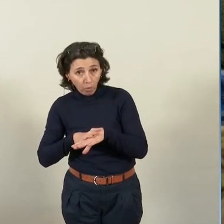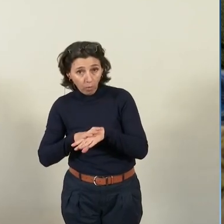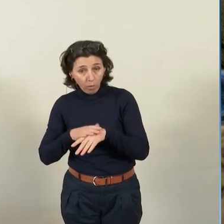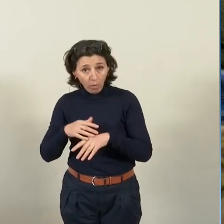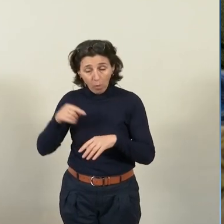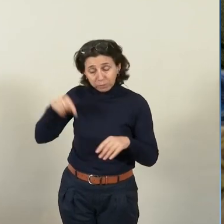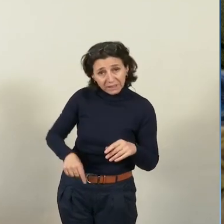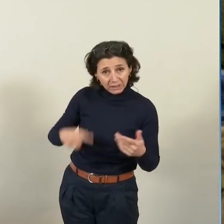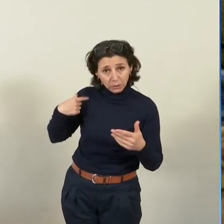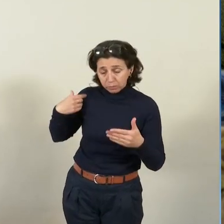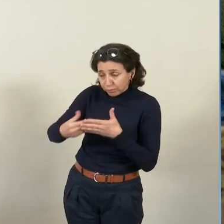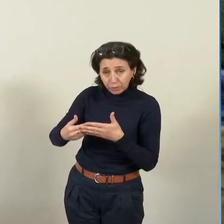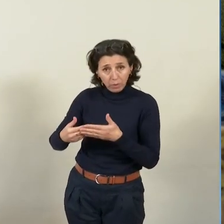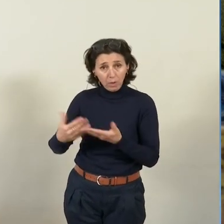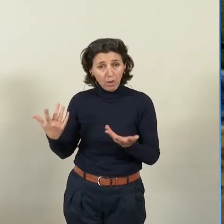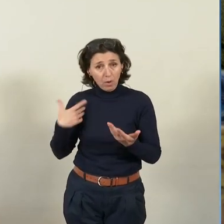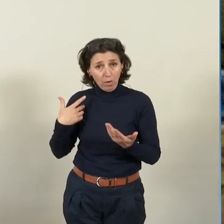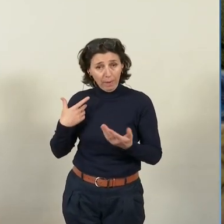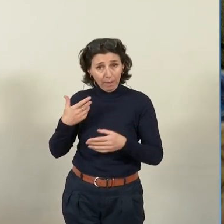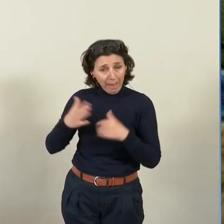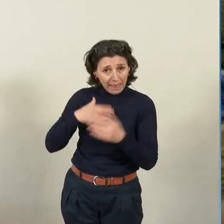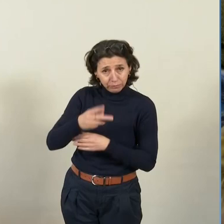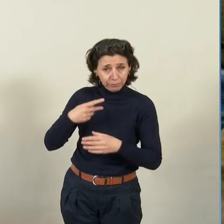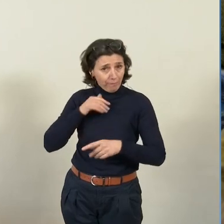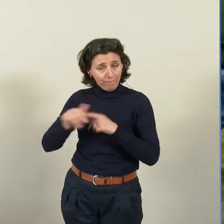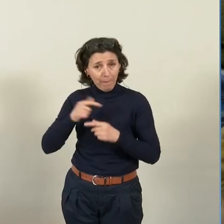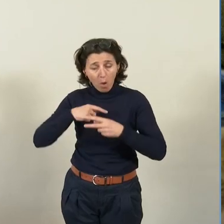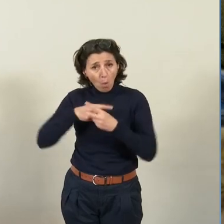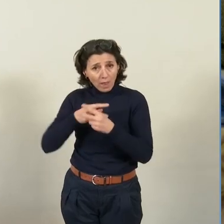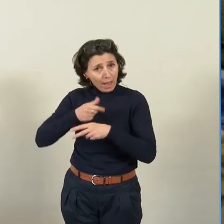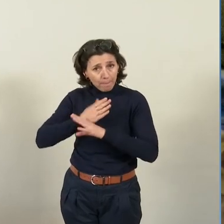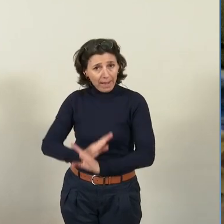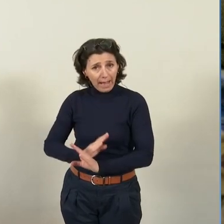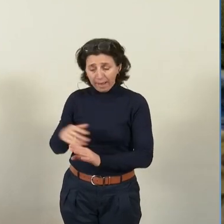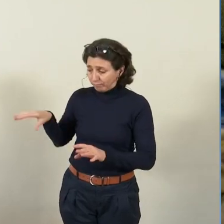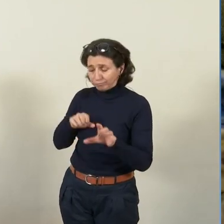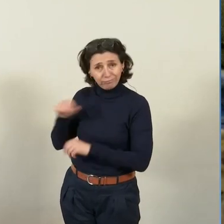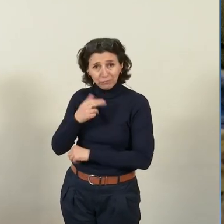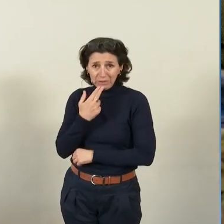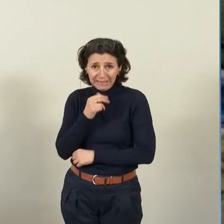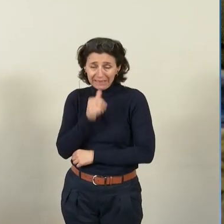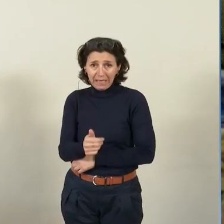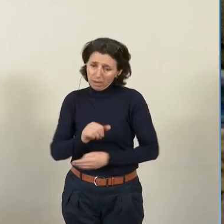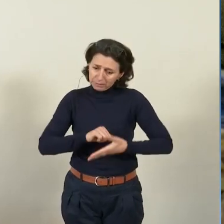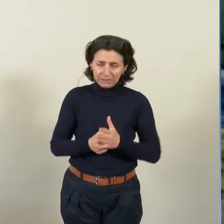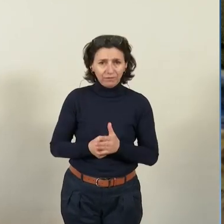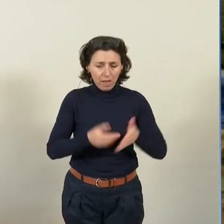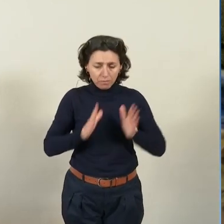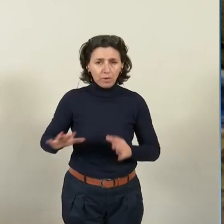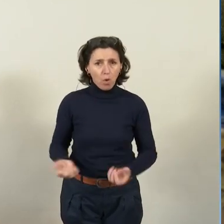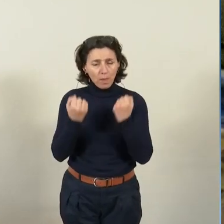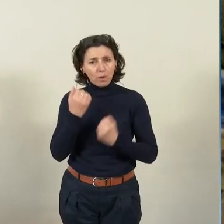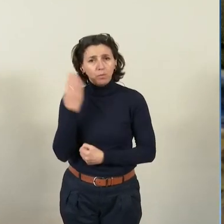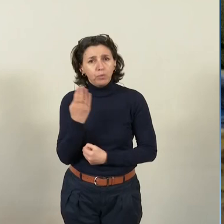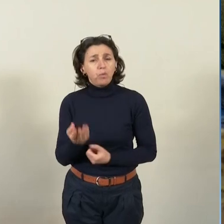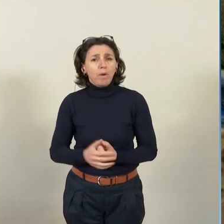n'utilisez pas les outils dont vous disposez avec la célérité l'efficacité et la compétence qu'il méritait et moi